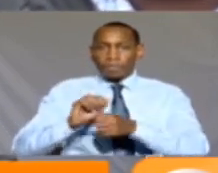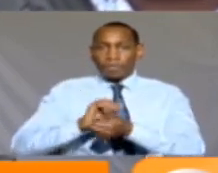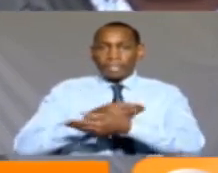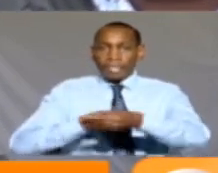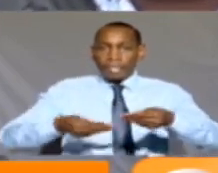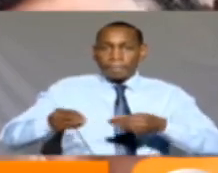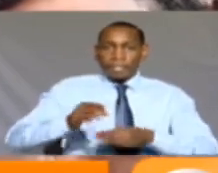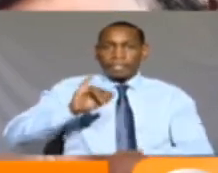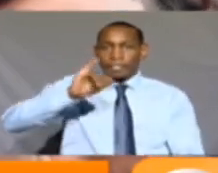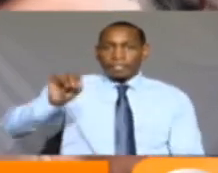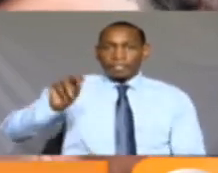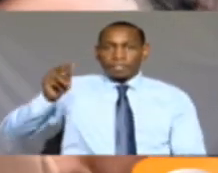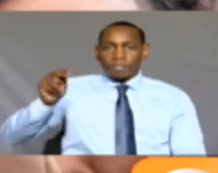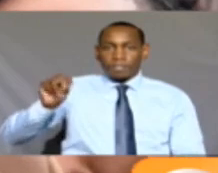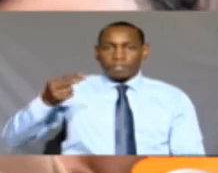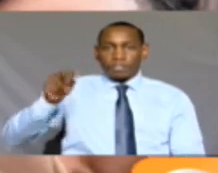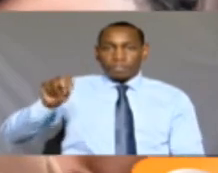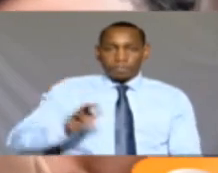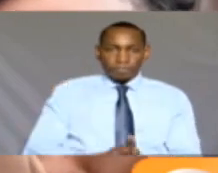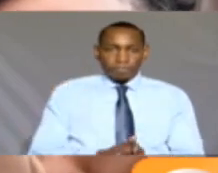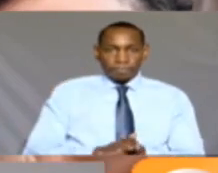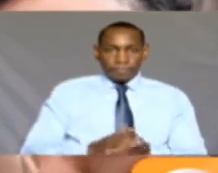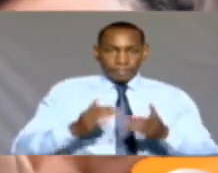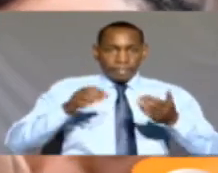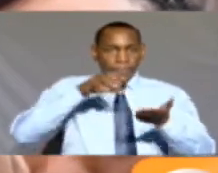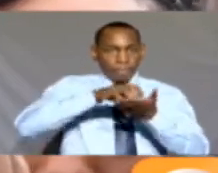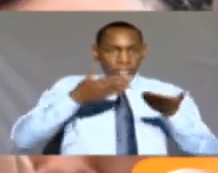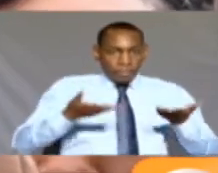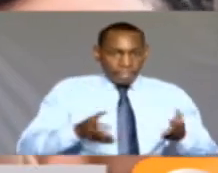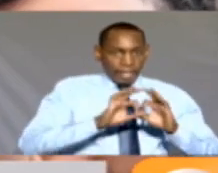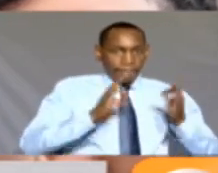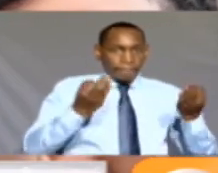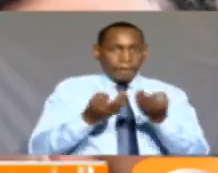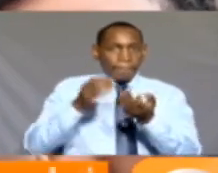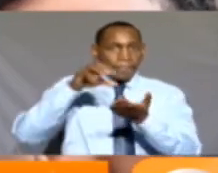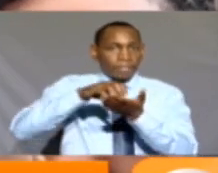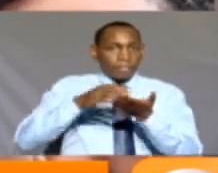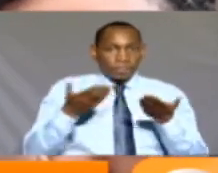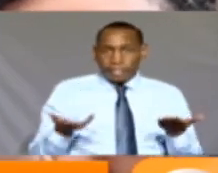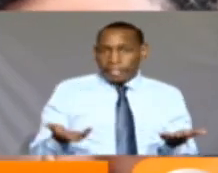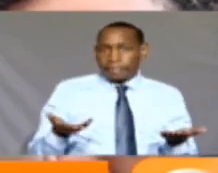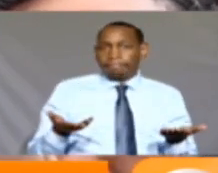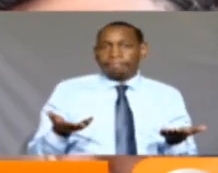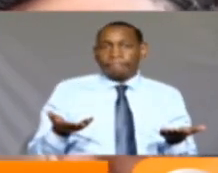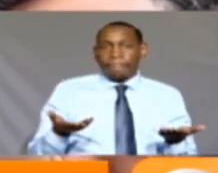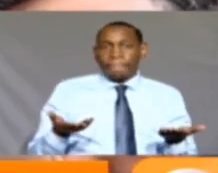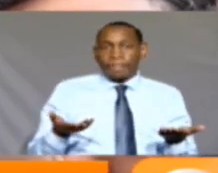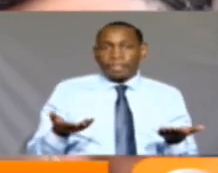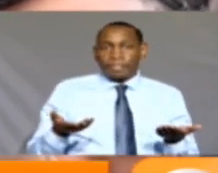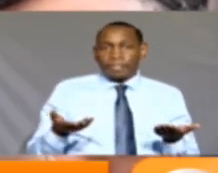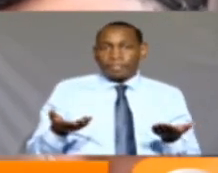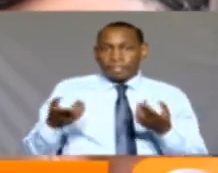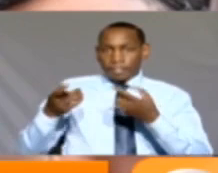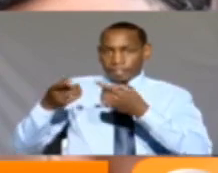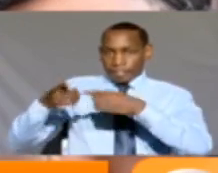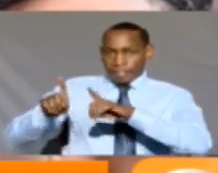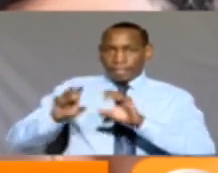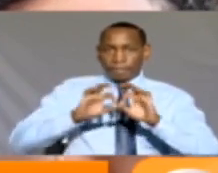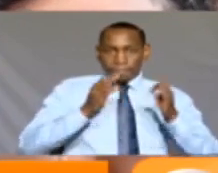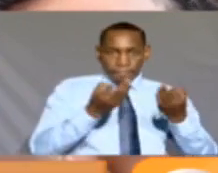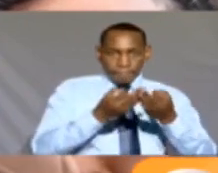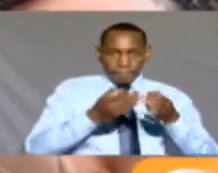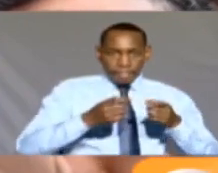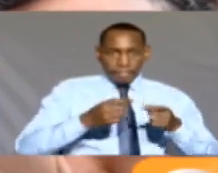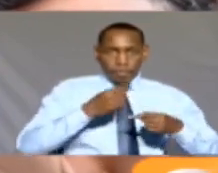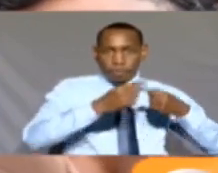Ni I'm still in shock. Mahali niko, mahali familia iko, ni yeye amefanya hii familia ikuwe